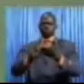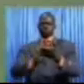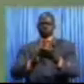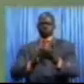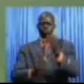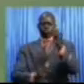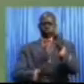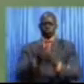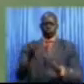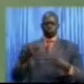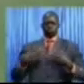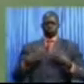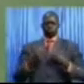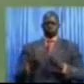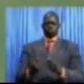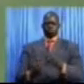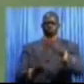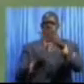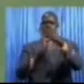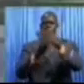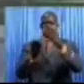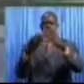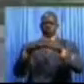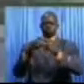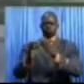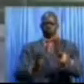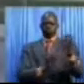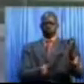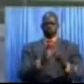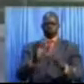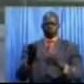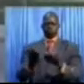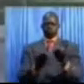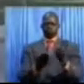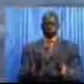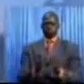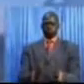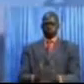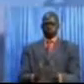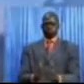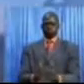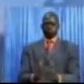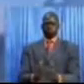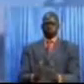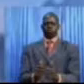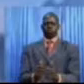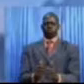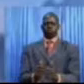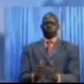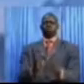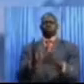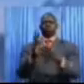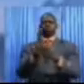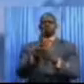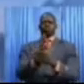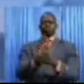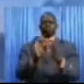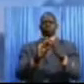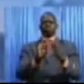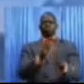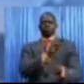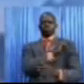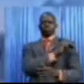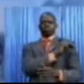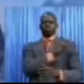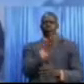plus d'efficacité et d'économie dans le fonctionnement de leurs services d'urgence. Un reportage de Nathalie Kaoré